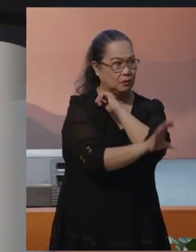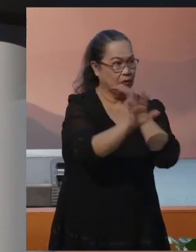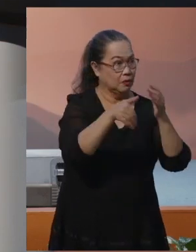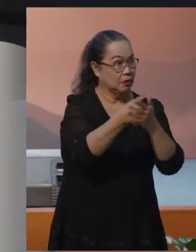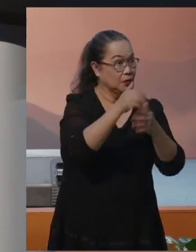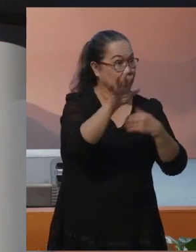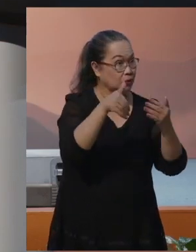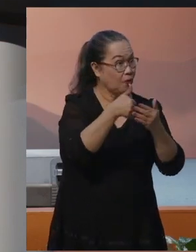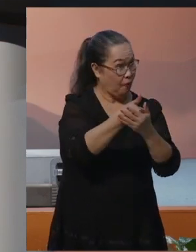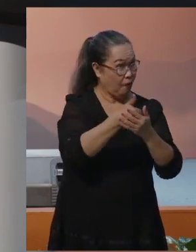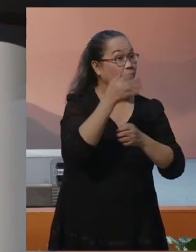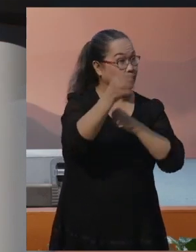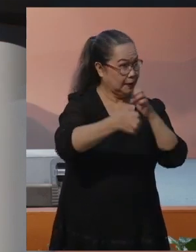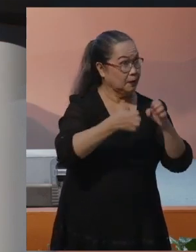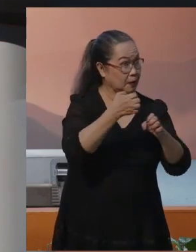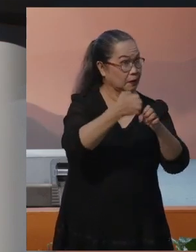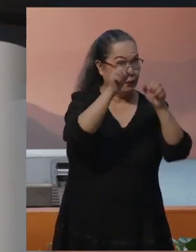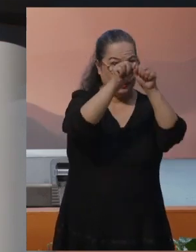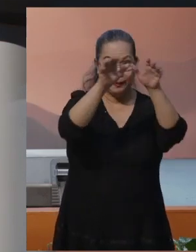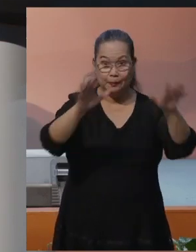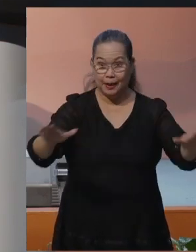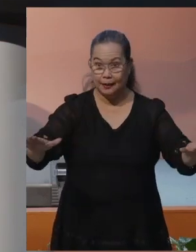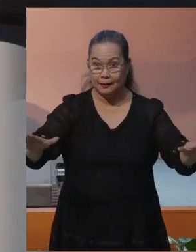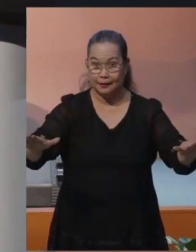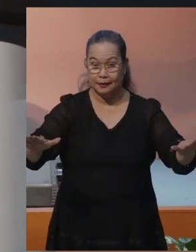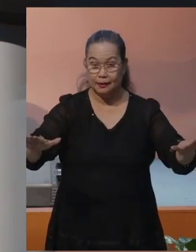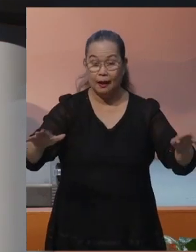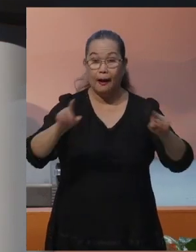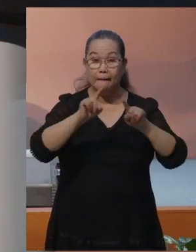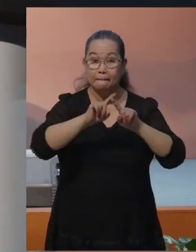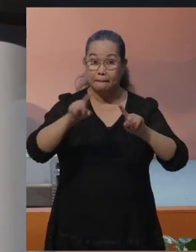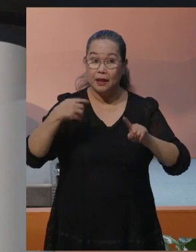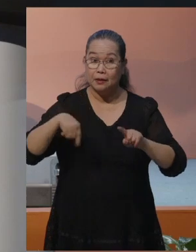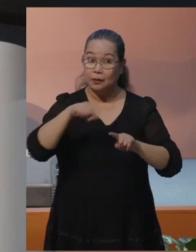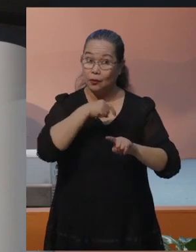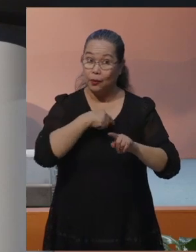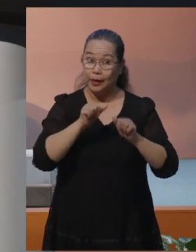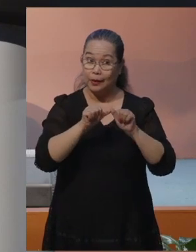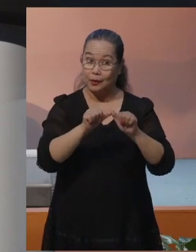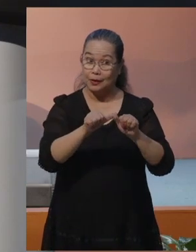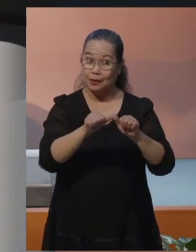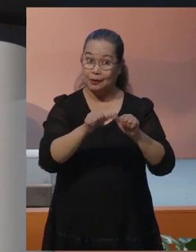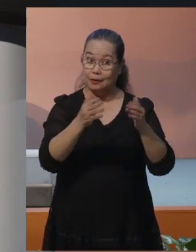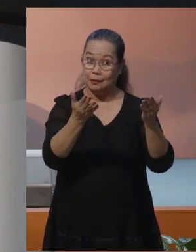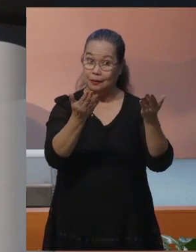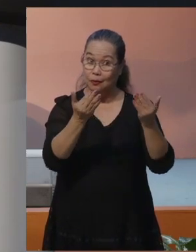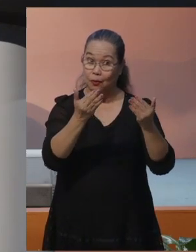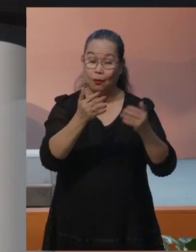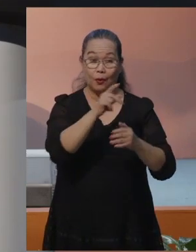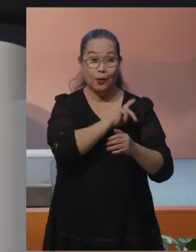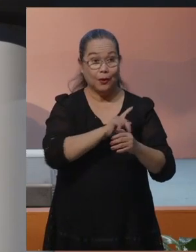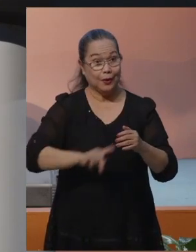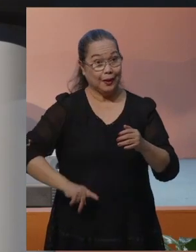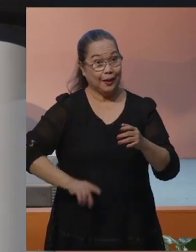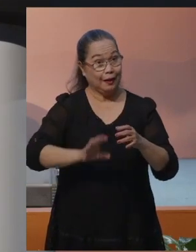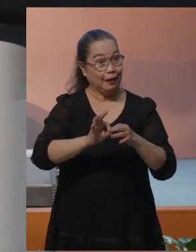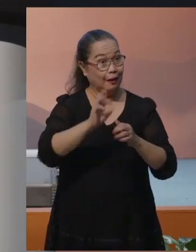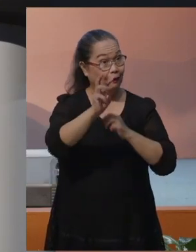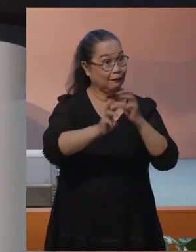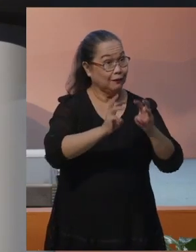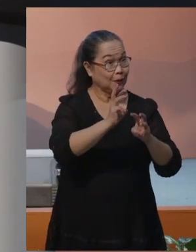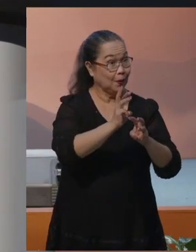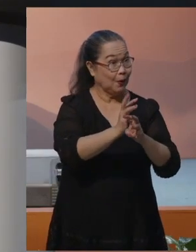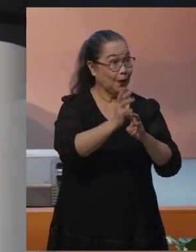earth shall be blessed. Ngunit patuloy pa rin ang paghamon ng mga hari ng sanlibutan sa hari